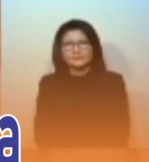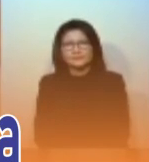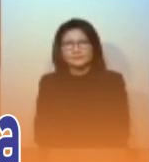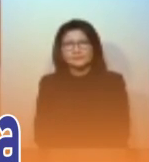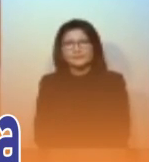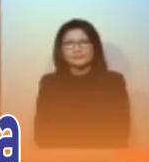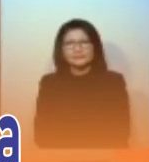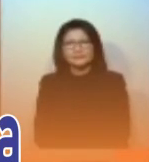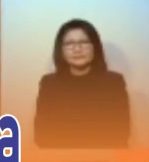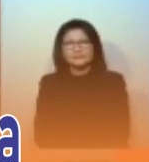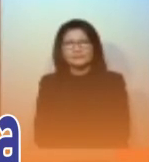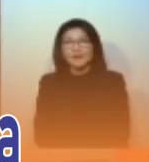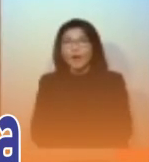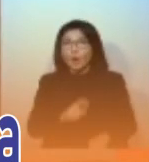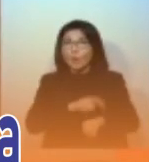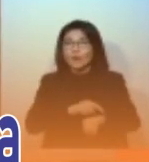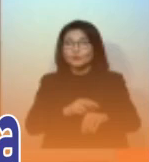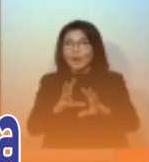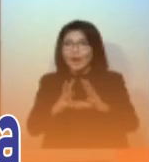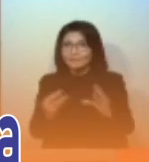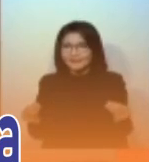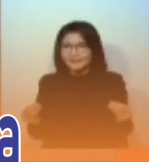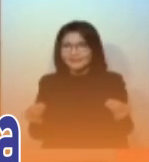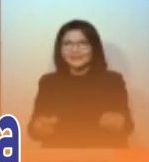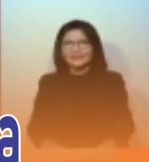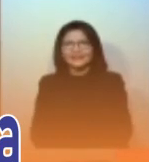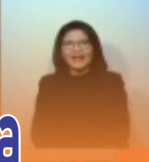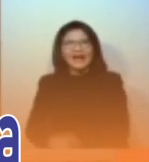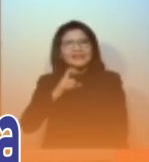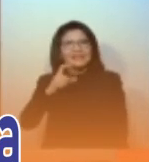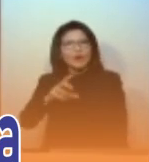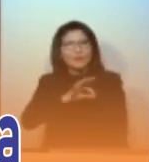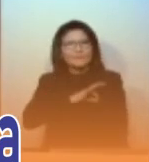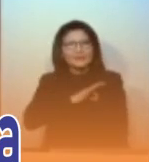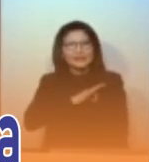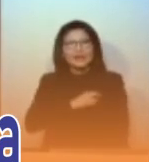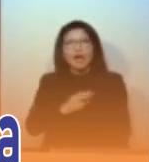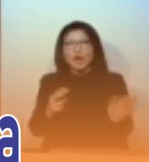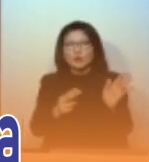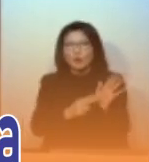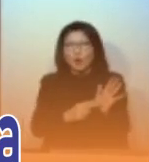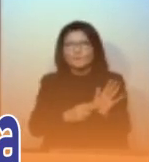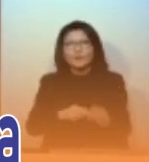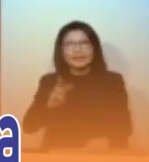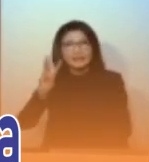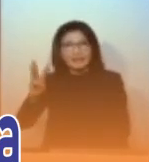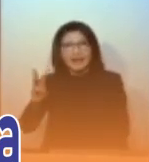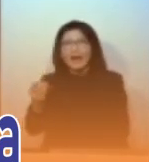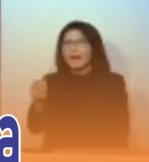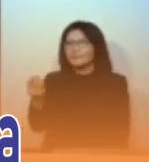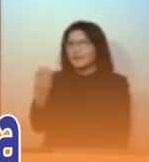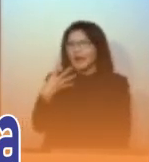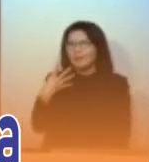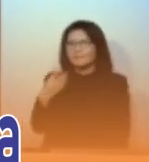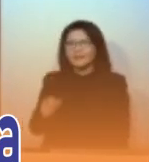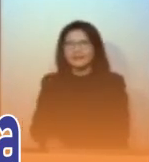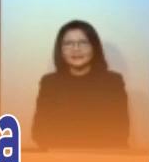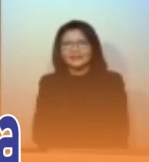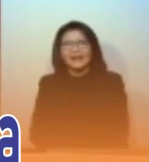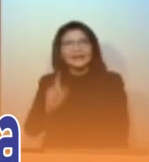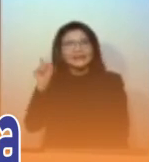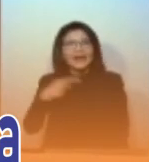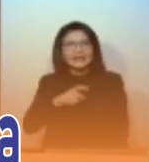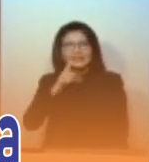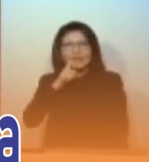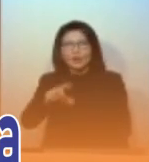Ya, waktu sudah habis dan kami persilakan kepada calon presiden nomor urut 3 untuk menanggapi jawaban dari calon presiden